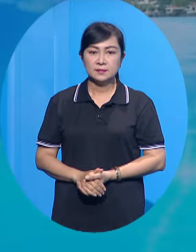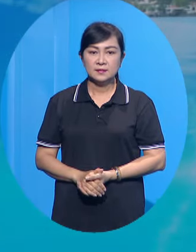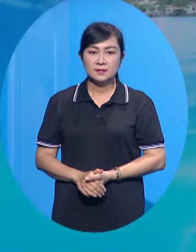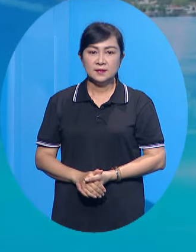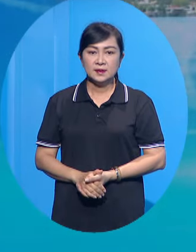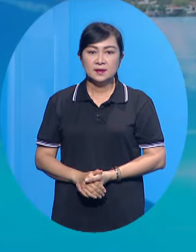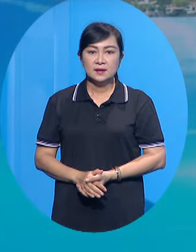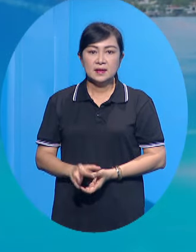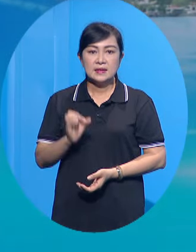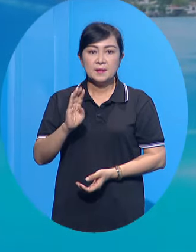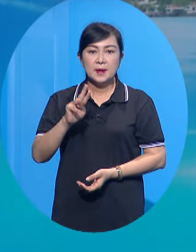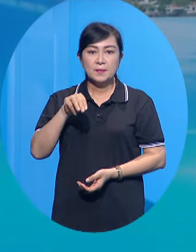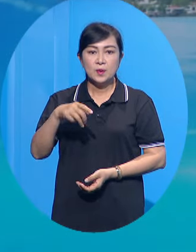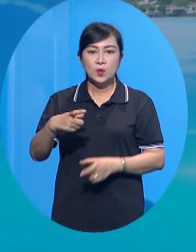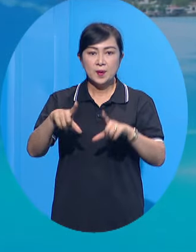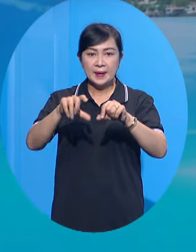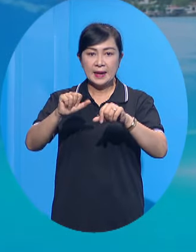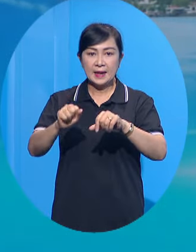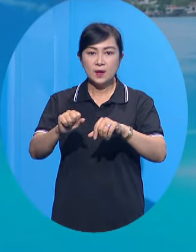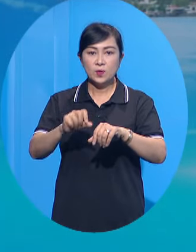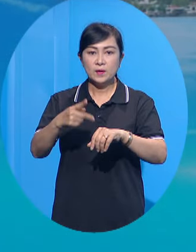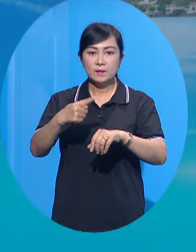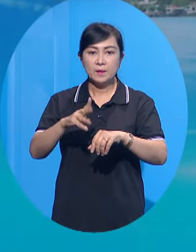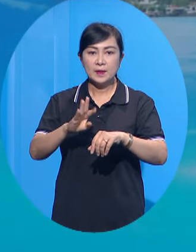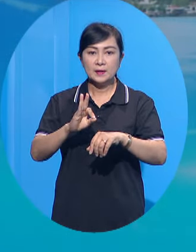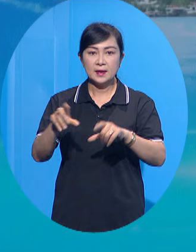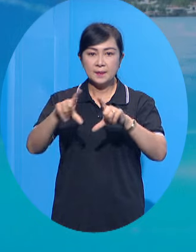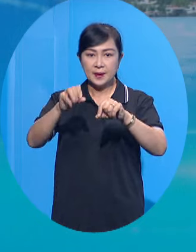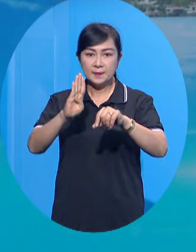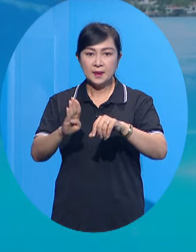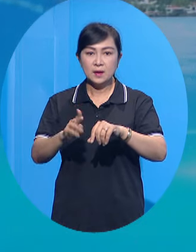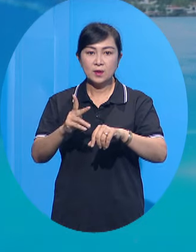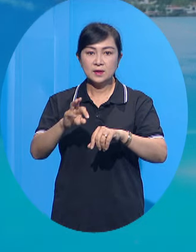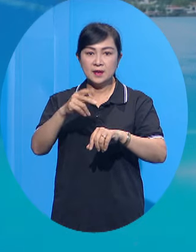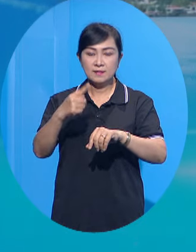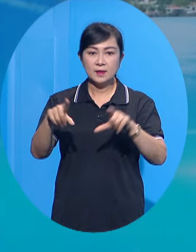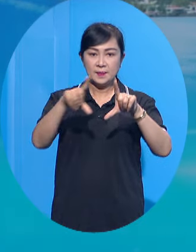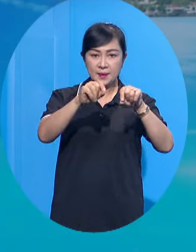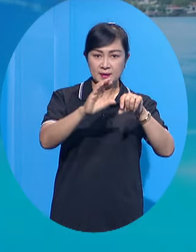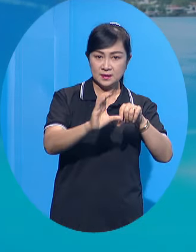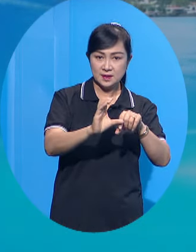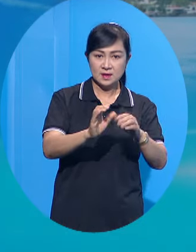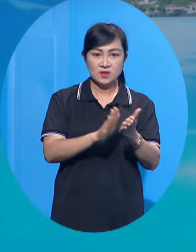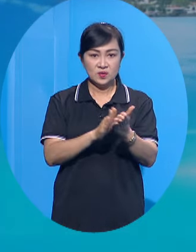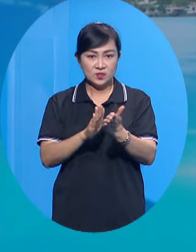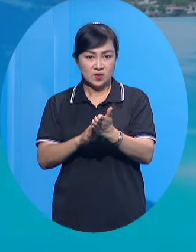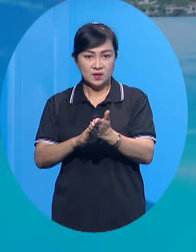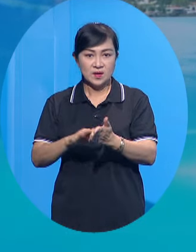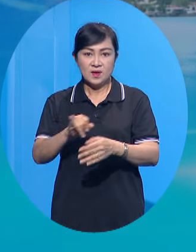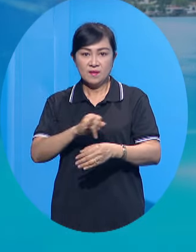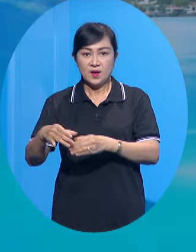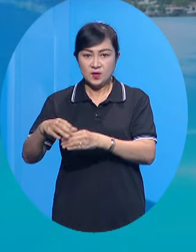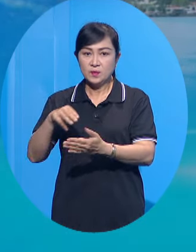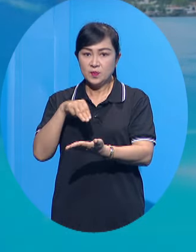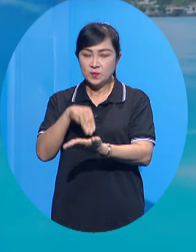Thí sinh Đặng Bá Minh Quân bảng A, thí sinh Nguyễn Phúc Bảo Tiên bảng B và thí sinh Hồ Thiên Phước bảng C đã xuất sắc đoạt giải vàng